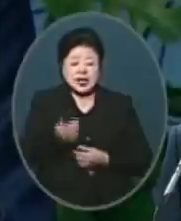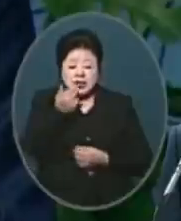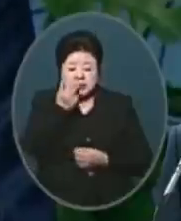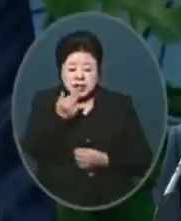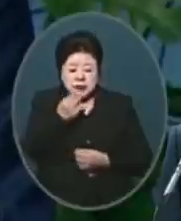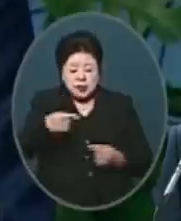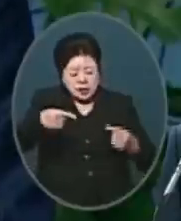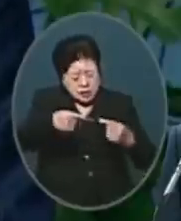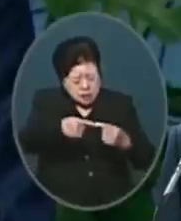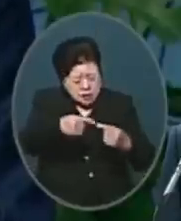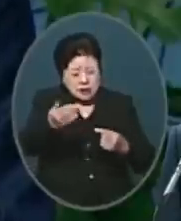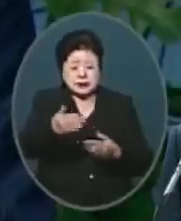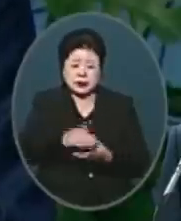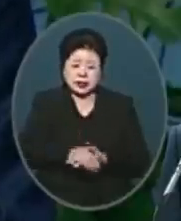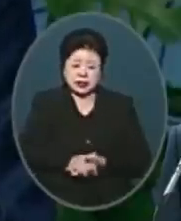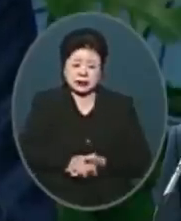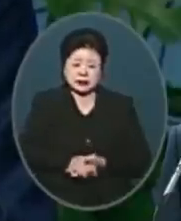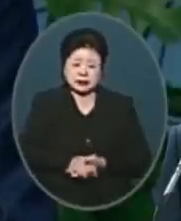생명의 일체가 되었으니까